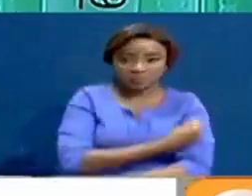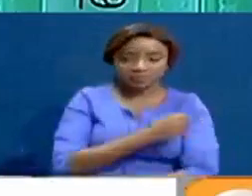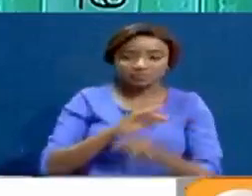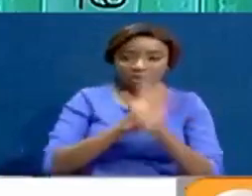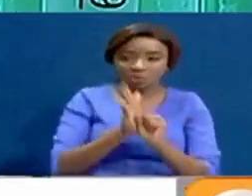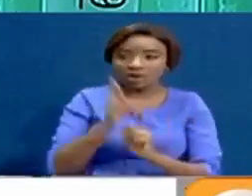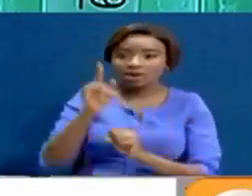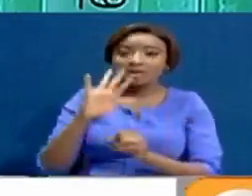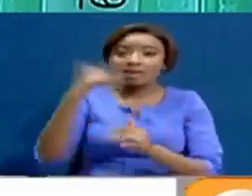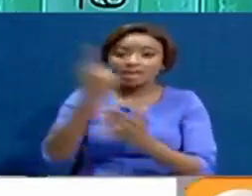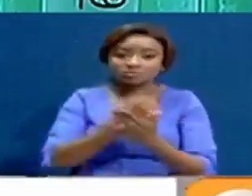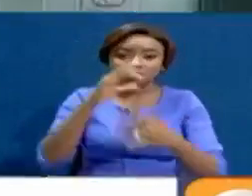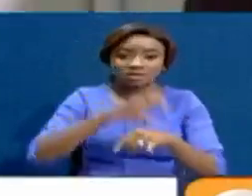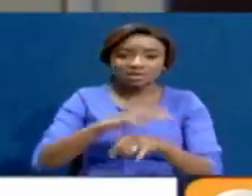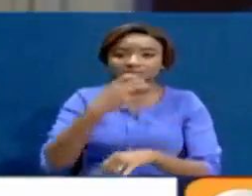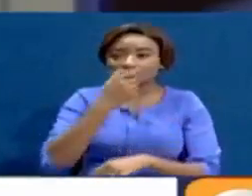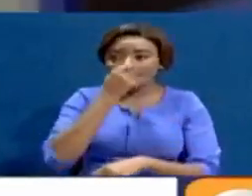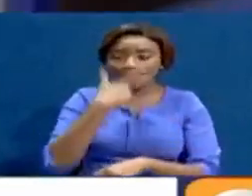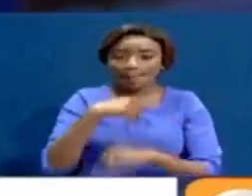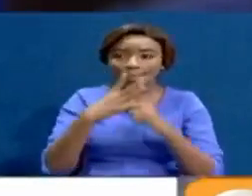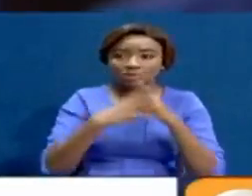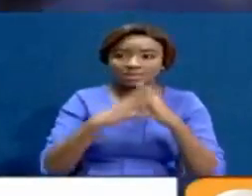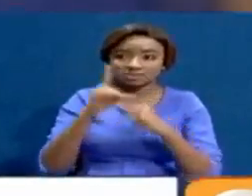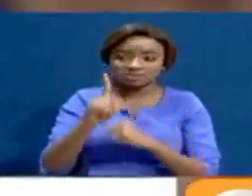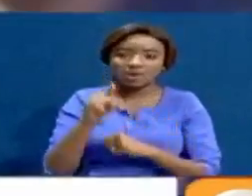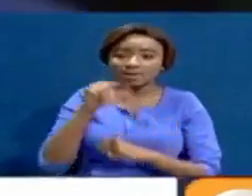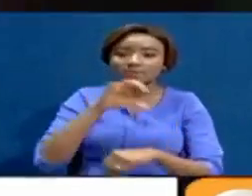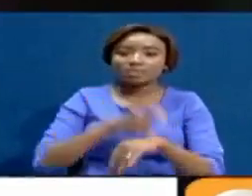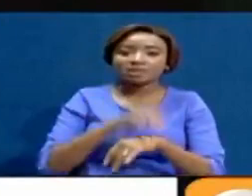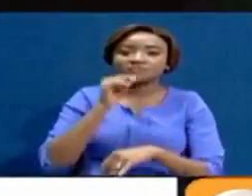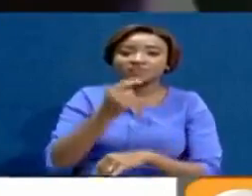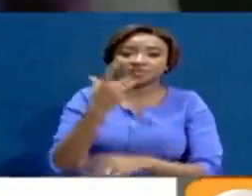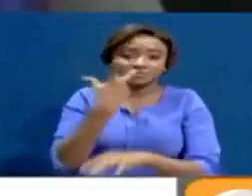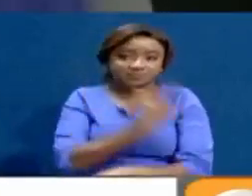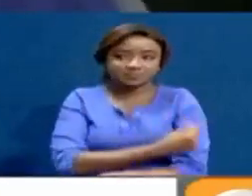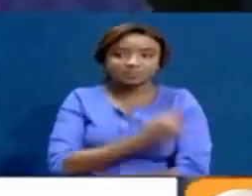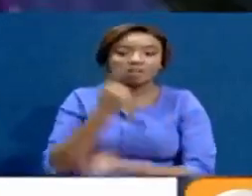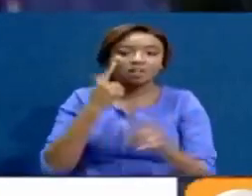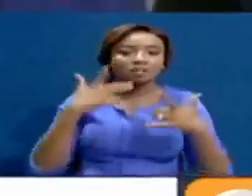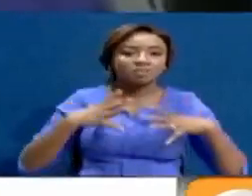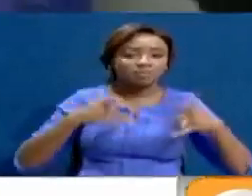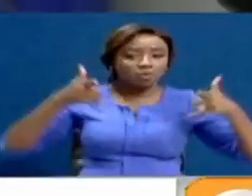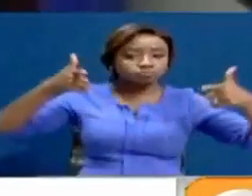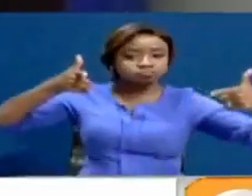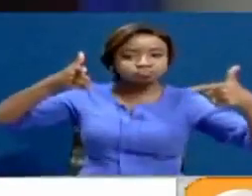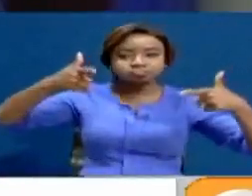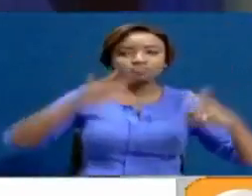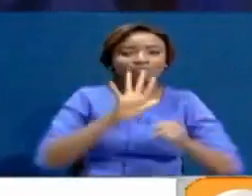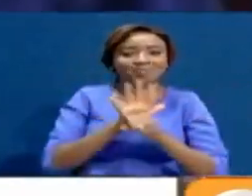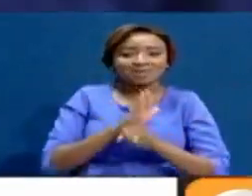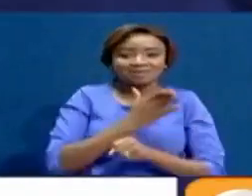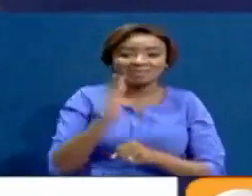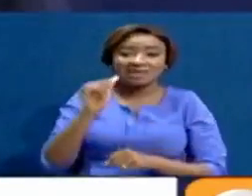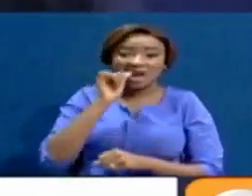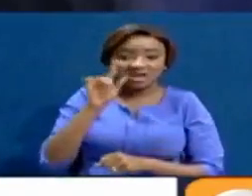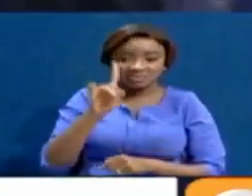miaka 91 wiki ijayo, alipokea chanjo hiyo katika hospitali ya Coventry katika shughuli iliyoshuhudiwa na wanahabari. Uingereza ndio taifa